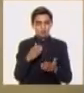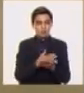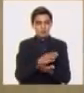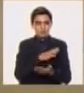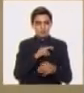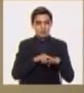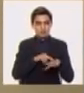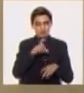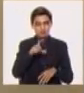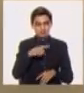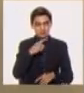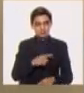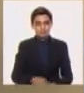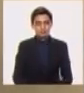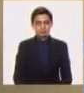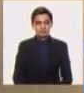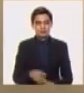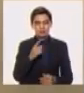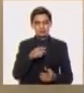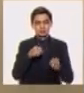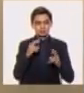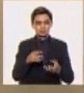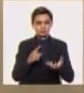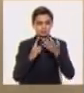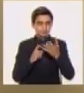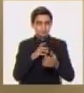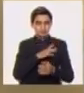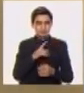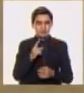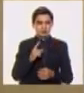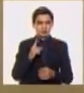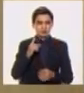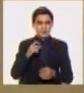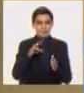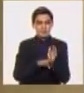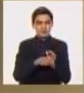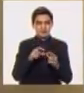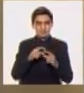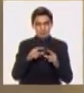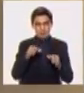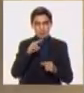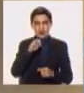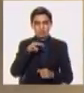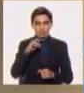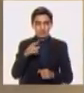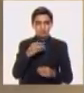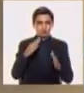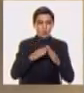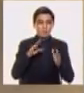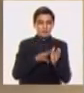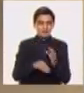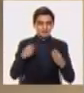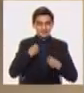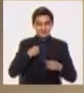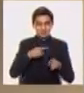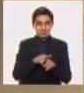дейді полиция қызметі. Ал аспанға қорғасынсыз құр оқ атылды дейді олар. Видеода үйгейіммен келген полиция